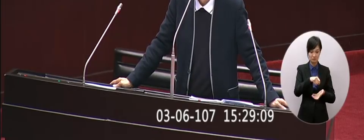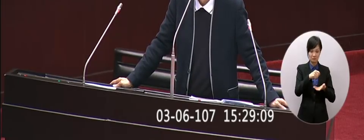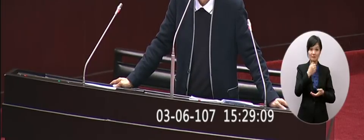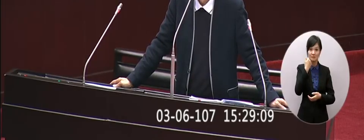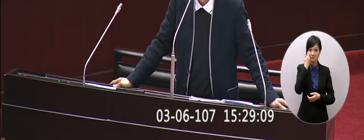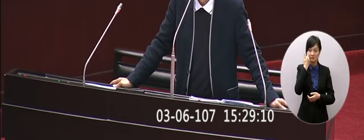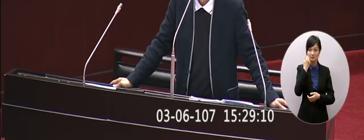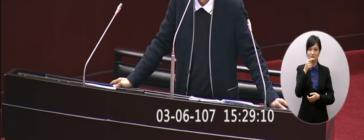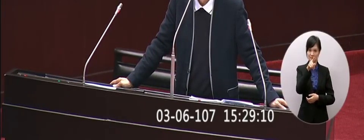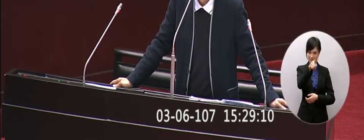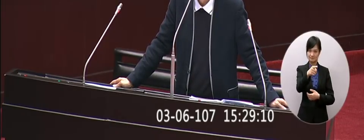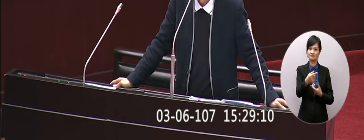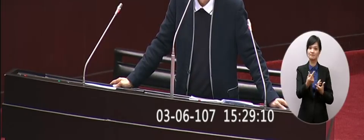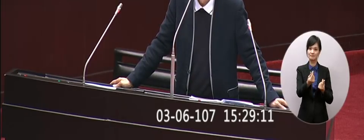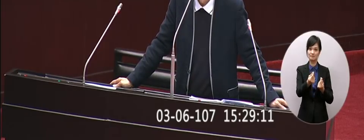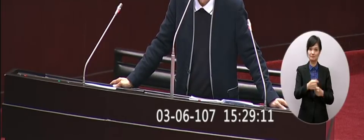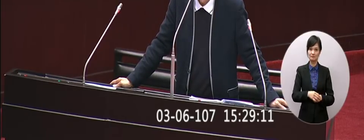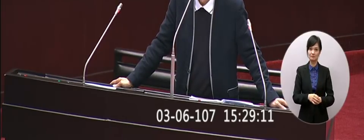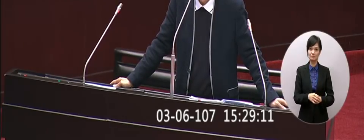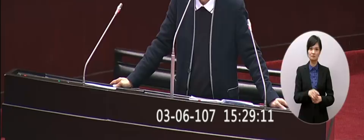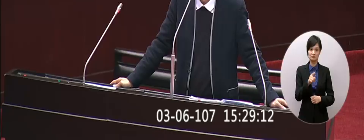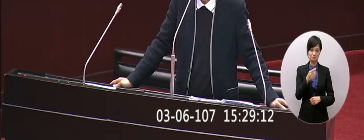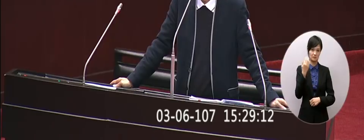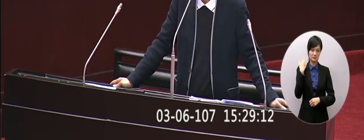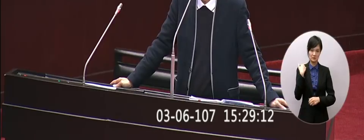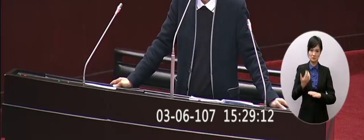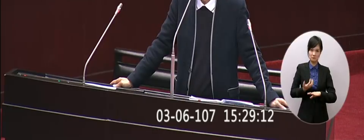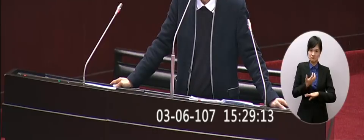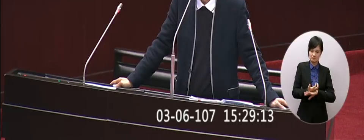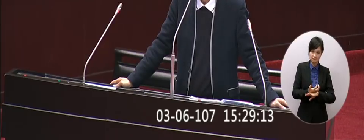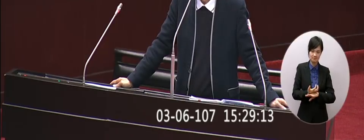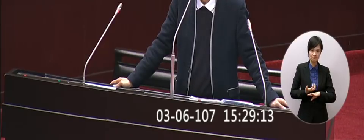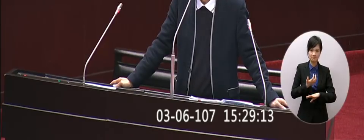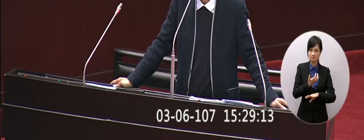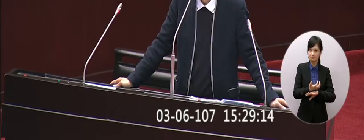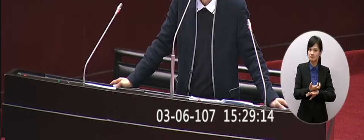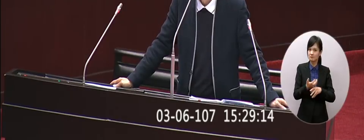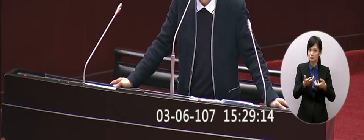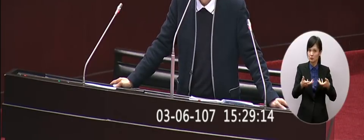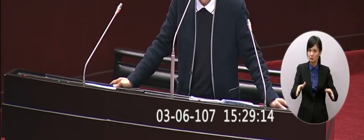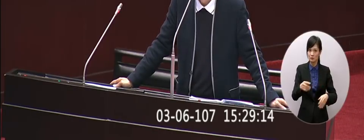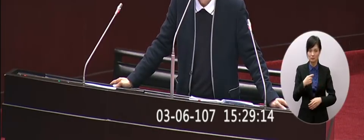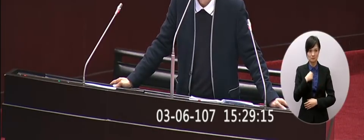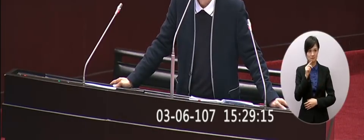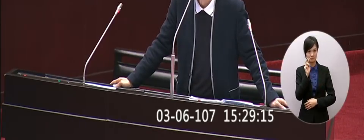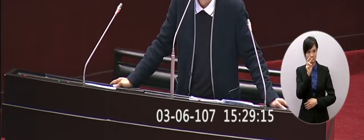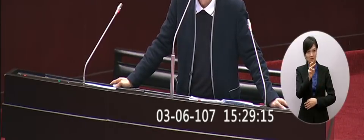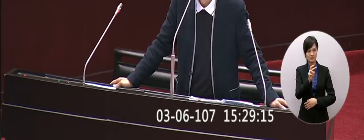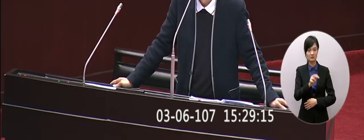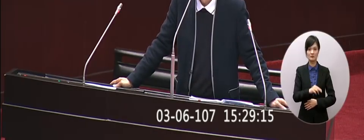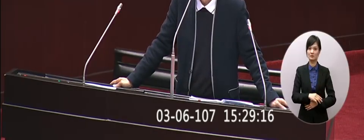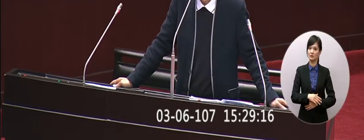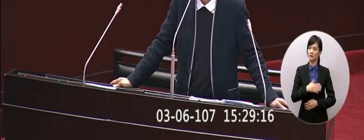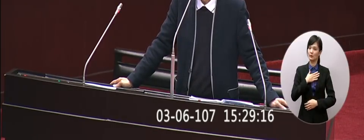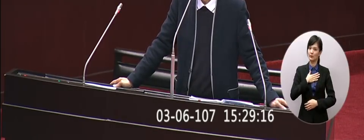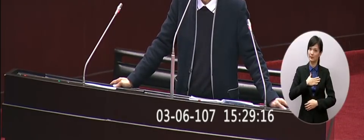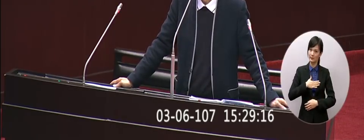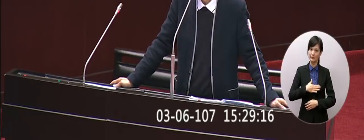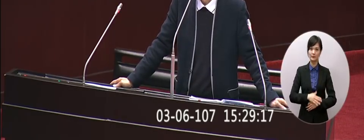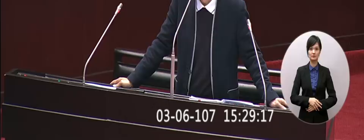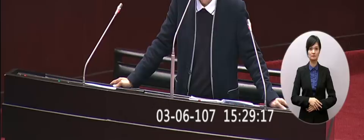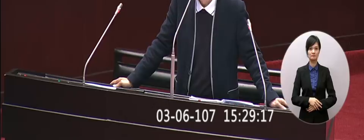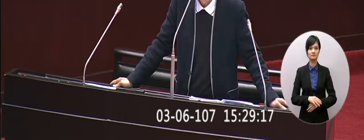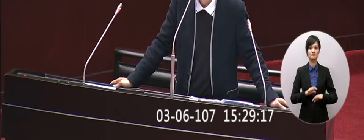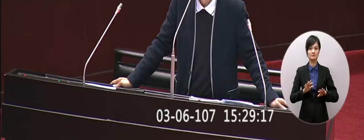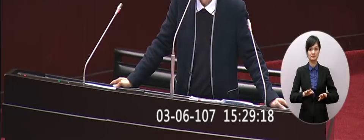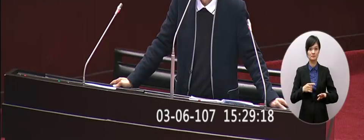院长，你做了这么多，让我看到。我今天有机会进入职场，有机会